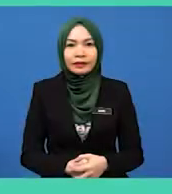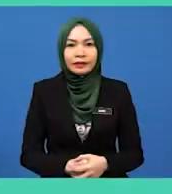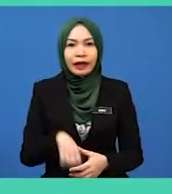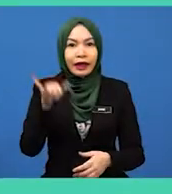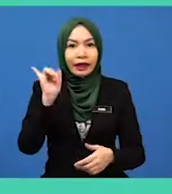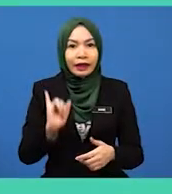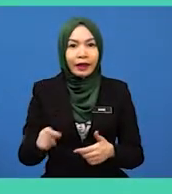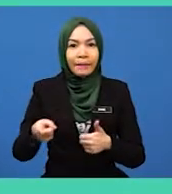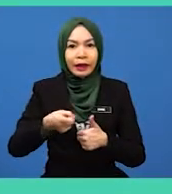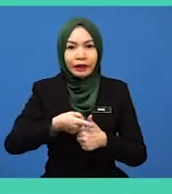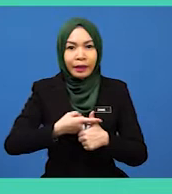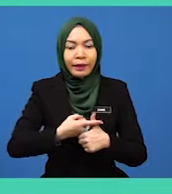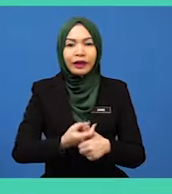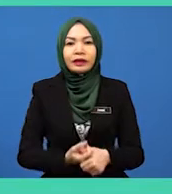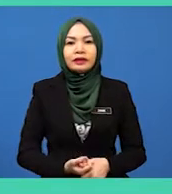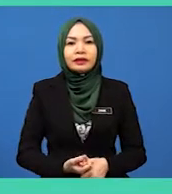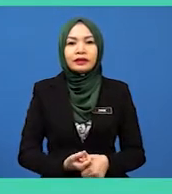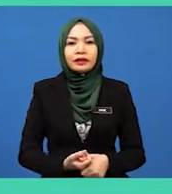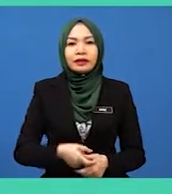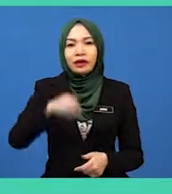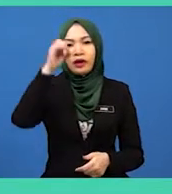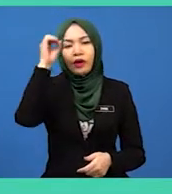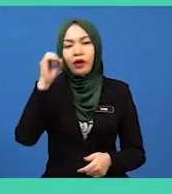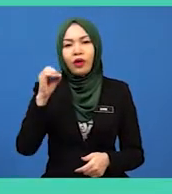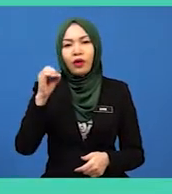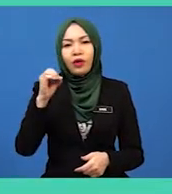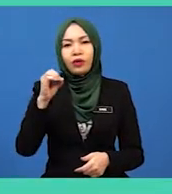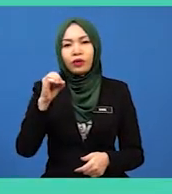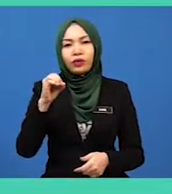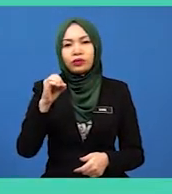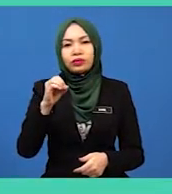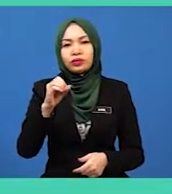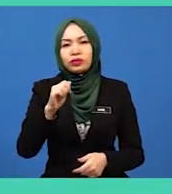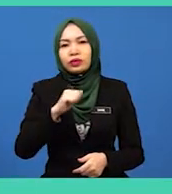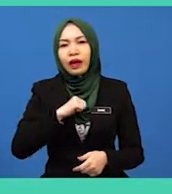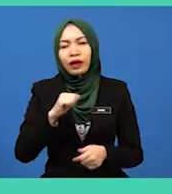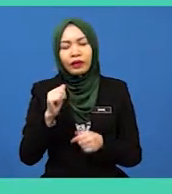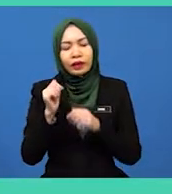Yang pertama, oh, aku tertidur rupanya.